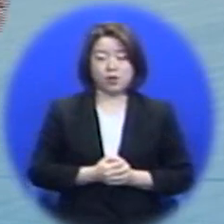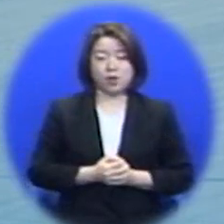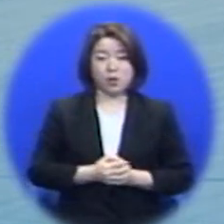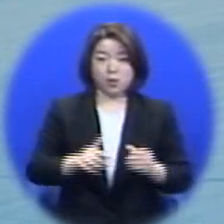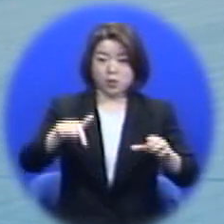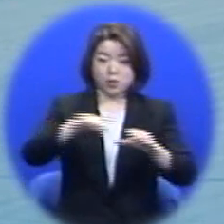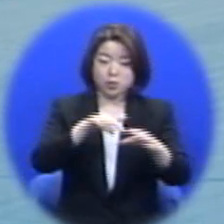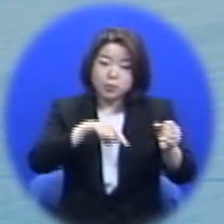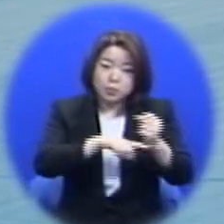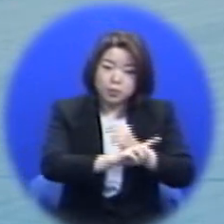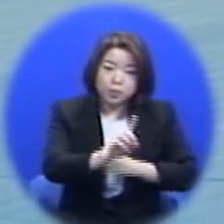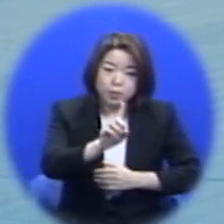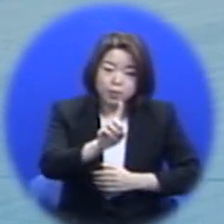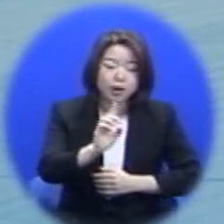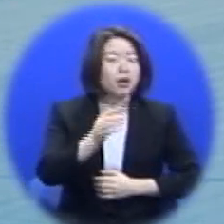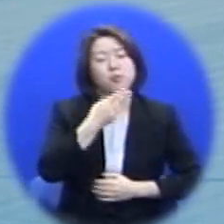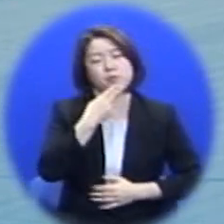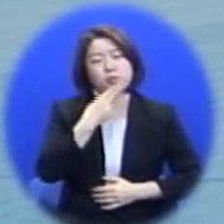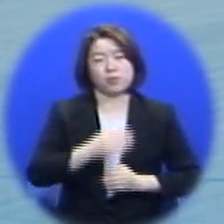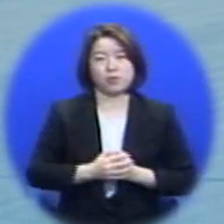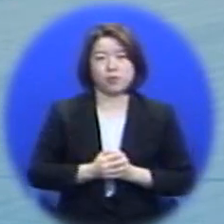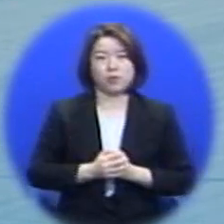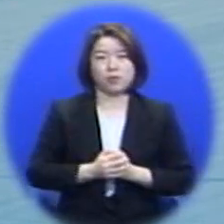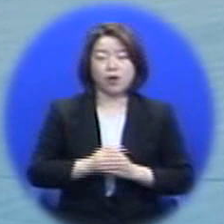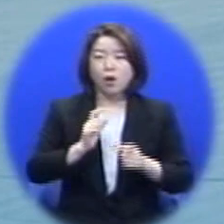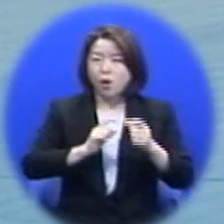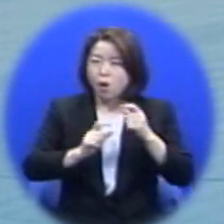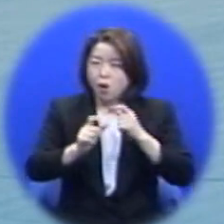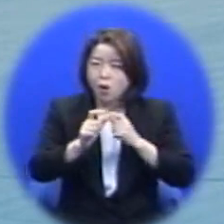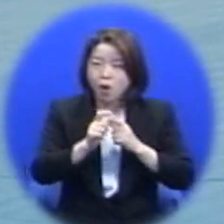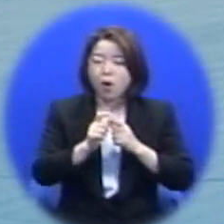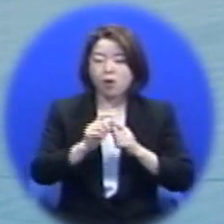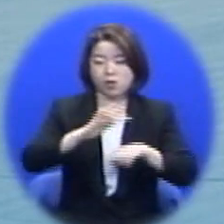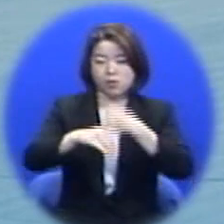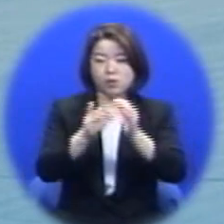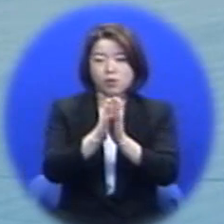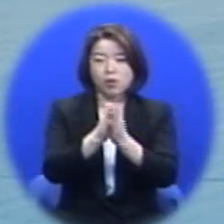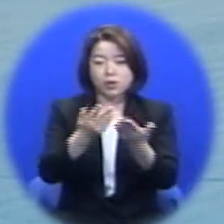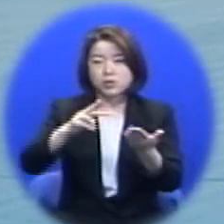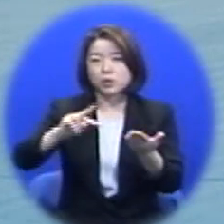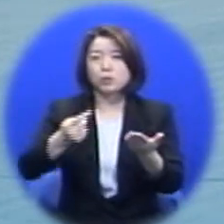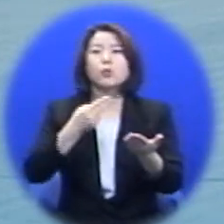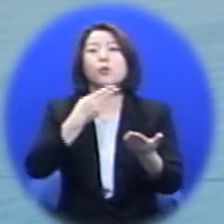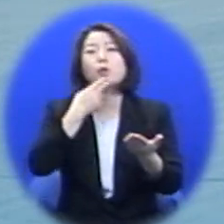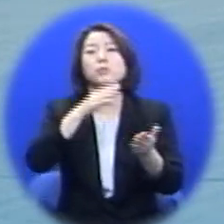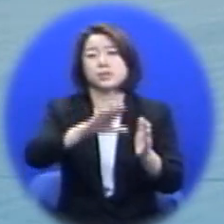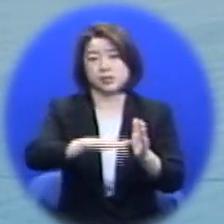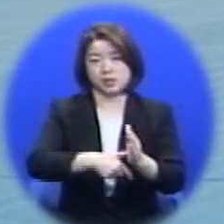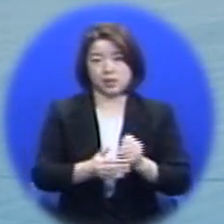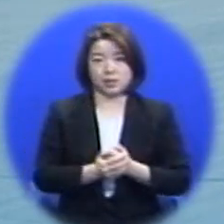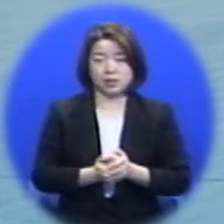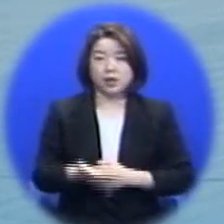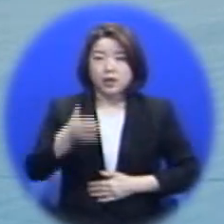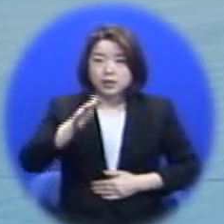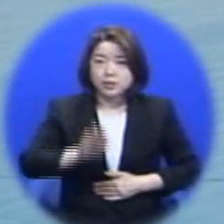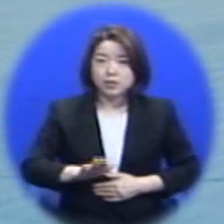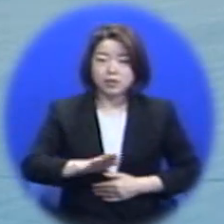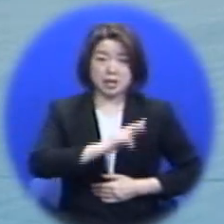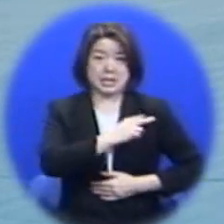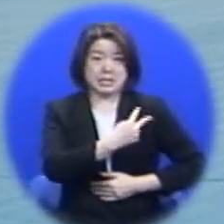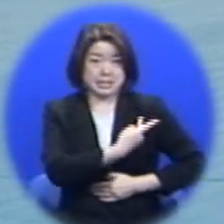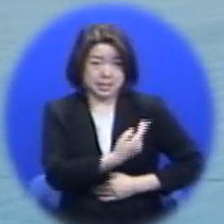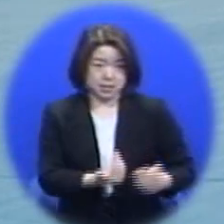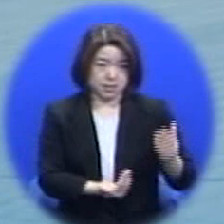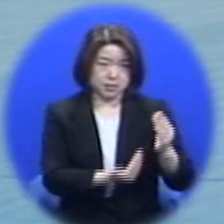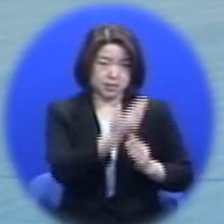하나 제대로 있었던 것도 아닙니다. 심지어 성경책조차 없었던 때입니다. 그런데 이단들이 일어날